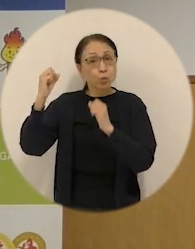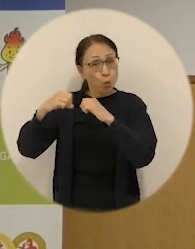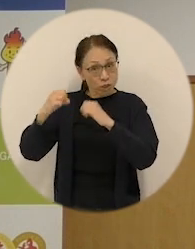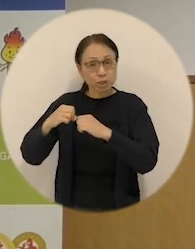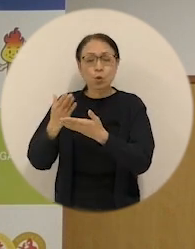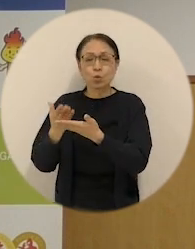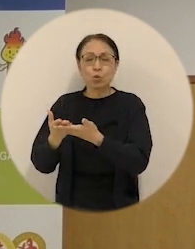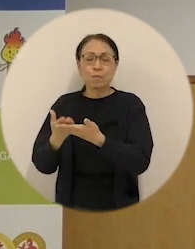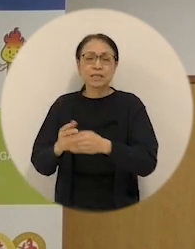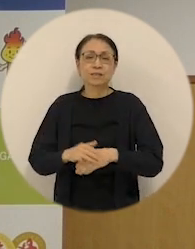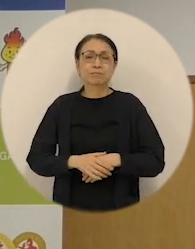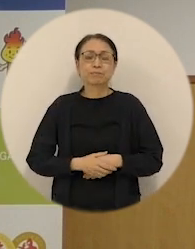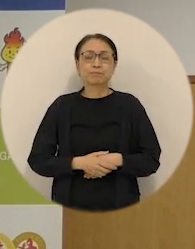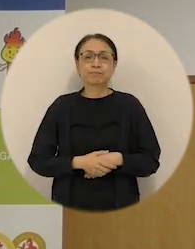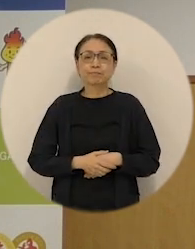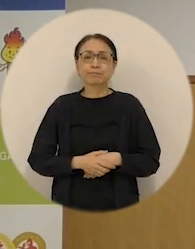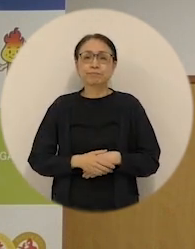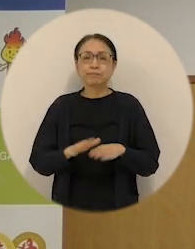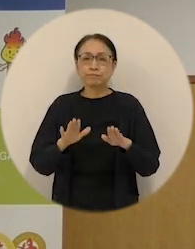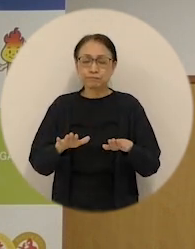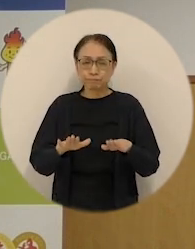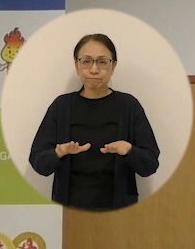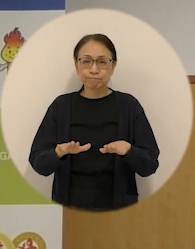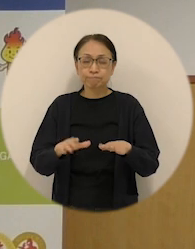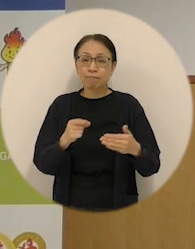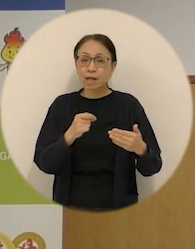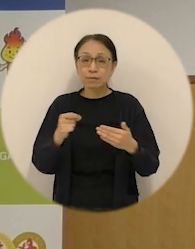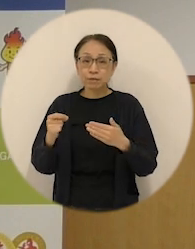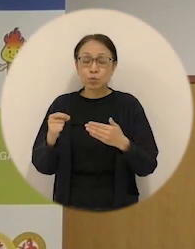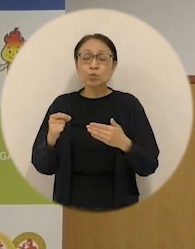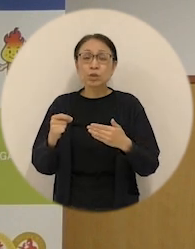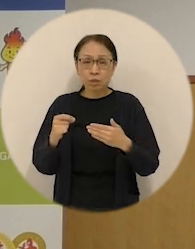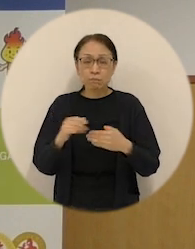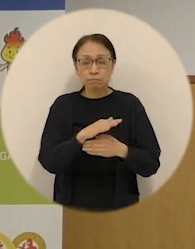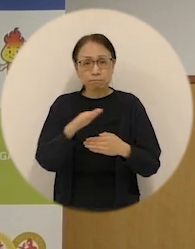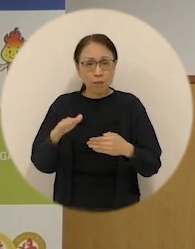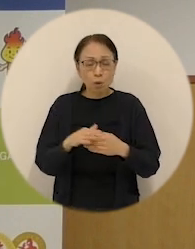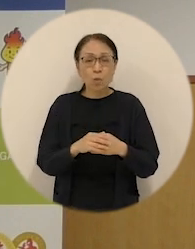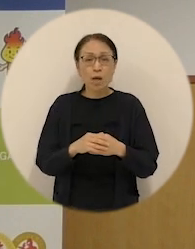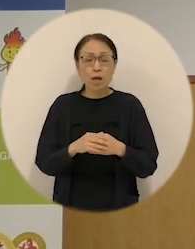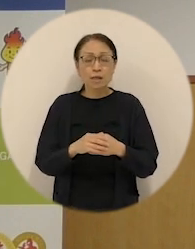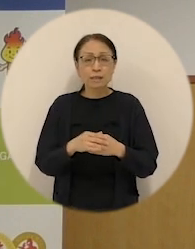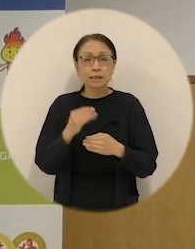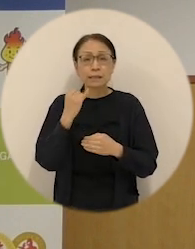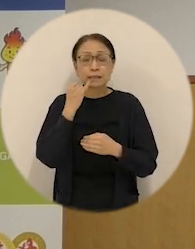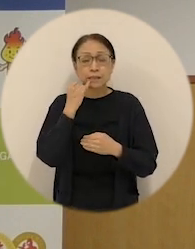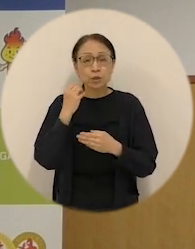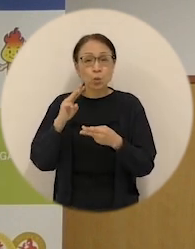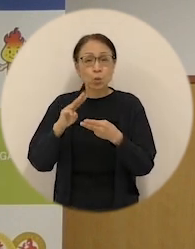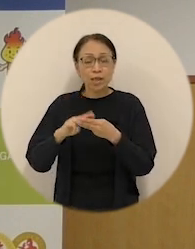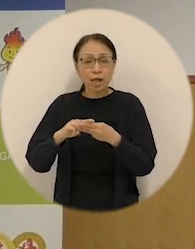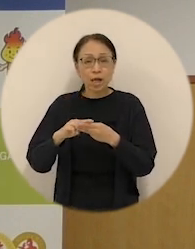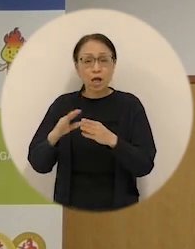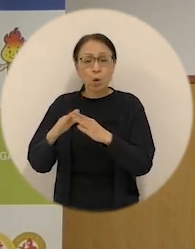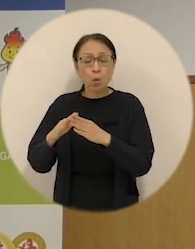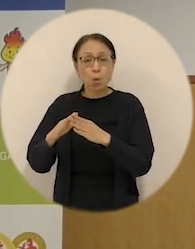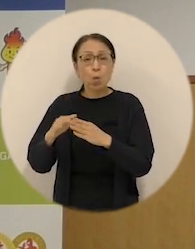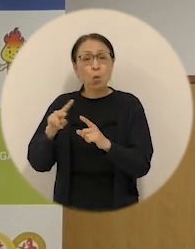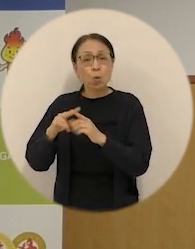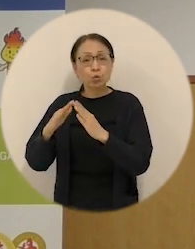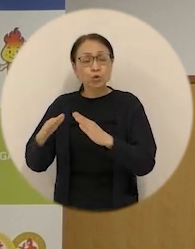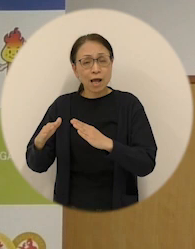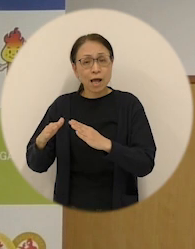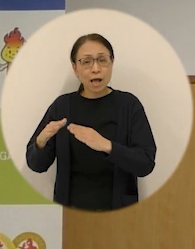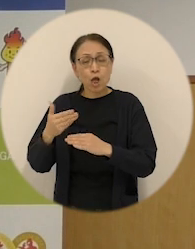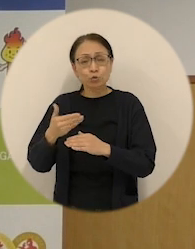であります。今回選任いたします方は塩田及び小倉行政区長から推